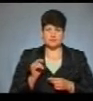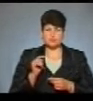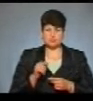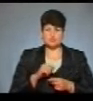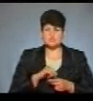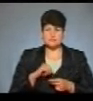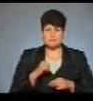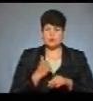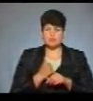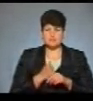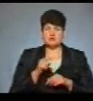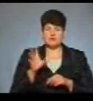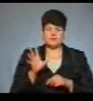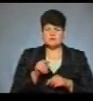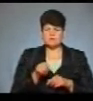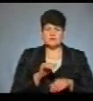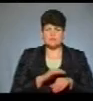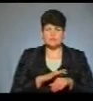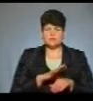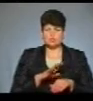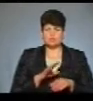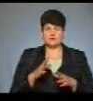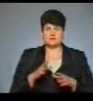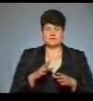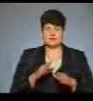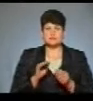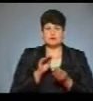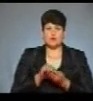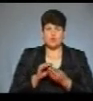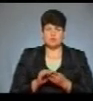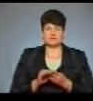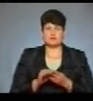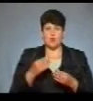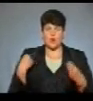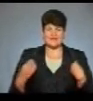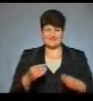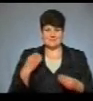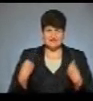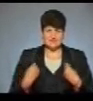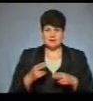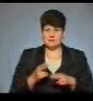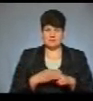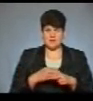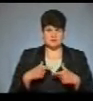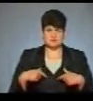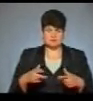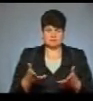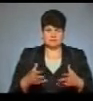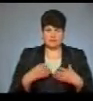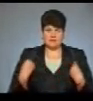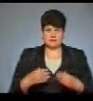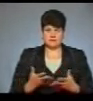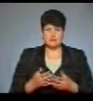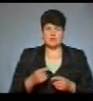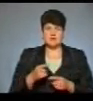головна признак, що всі вони фактично були захоронені роздіті до нижньої білизни. Один єдиний останок, який